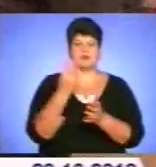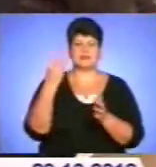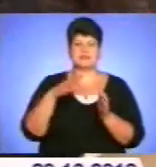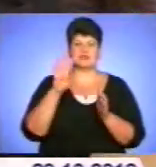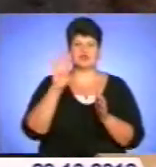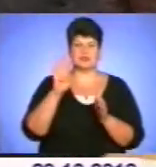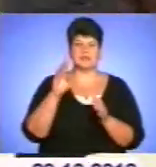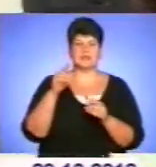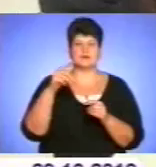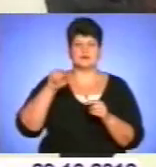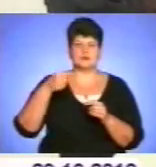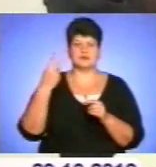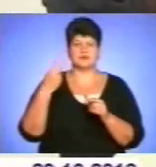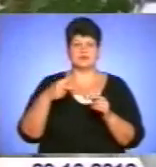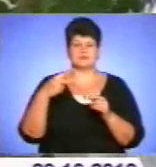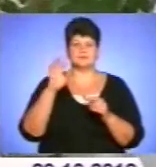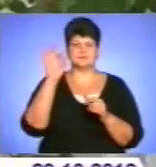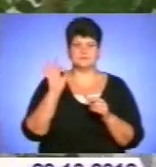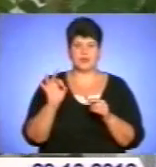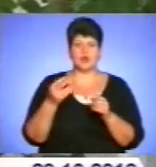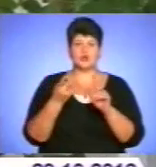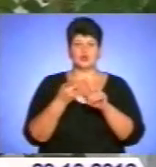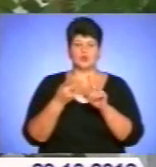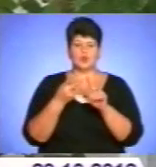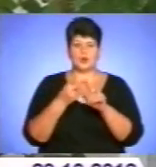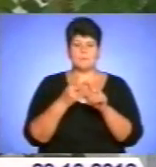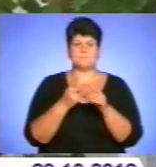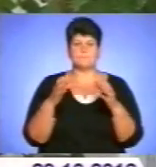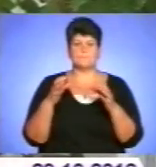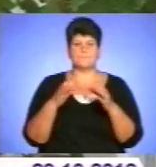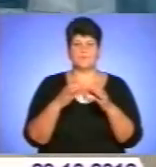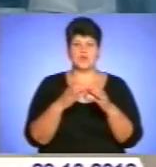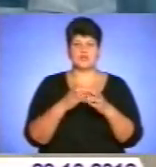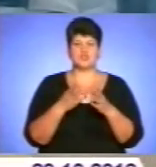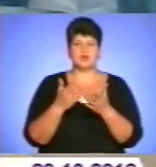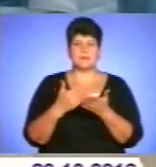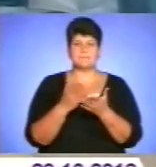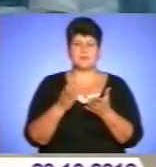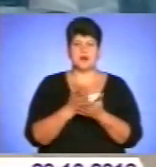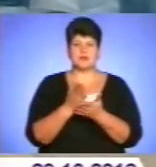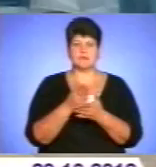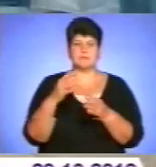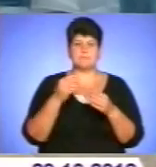20 сотих відсотка. Другою стала політична партія «Всеукраїнське об'єднання Батьківщина» – 22